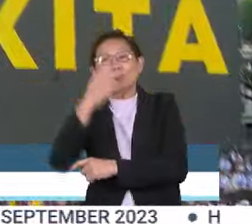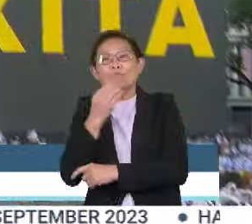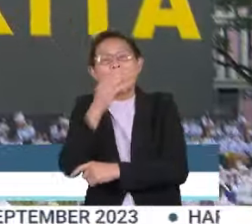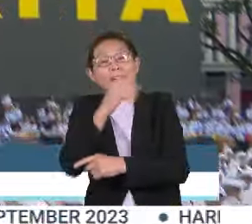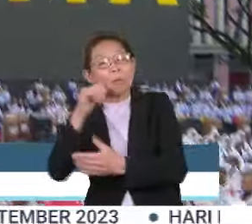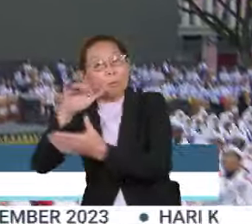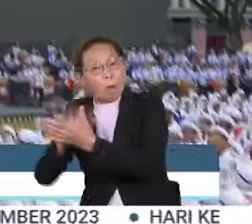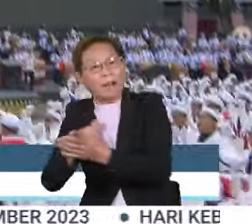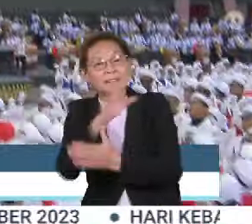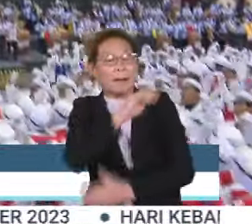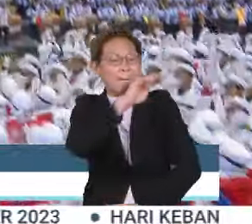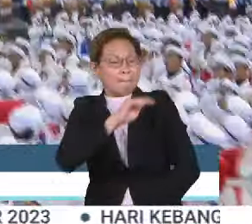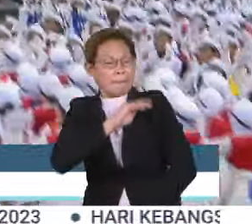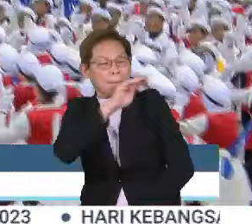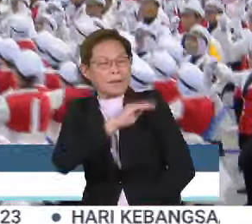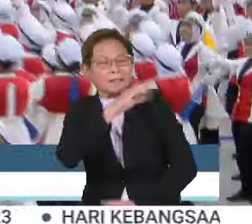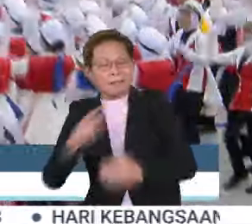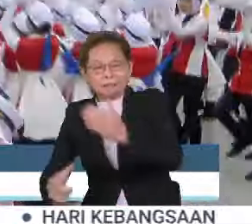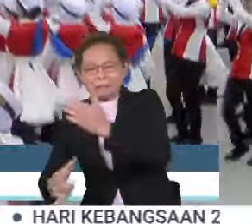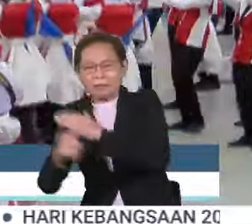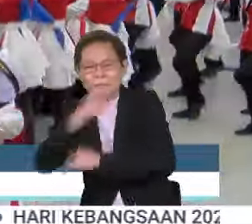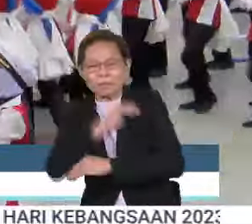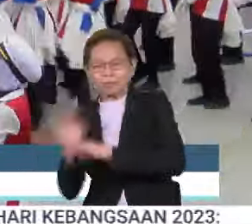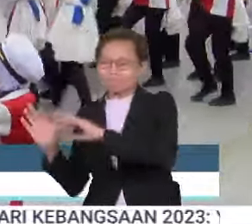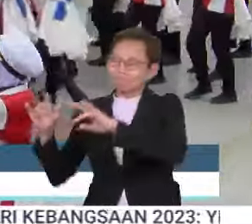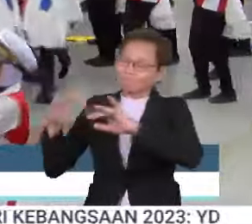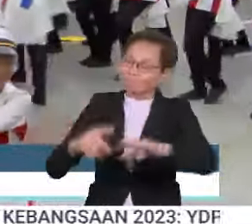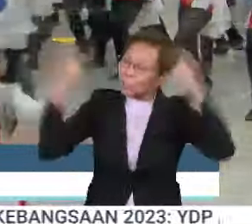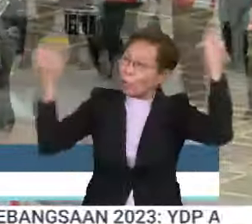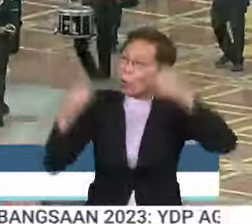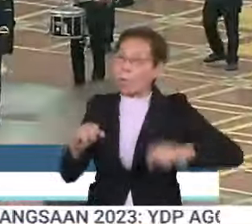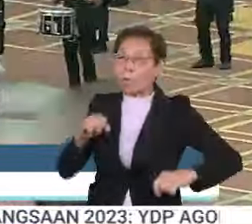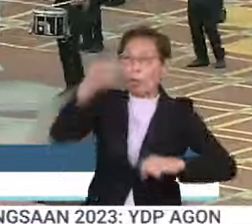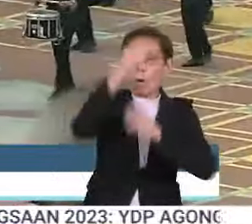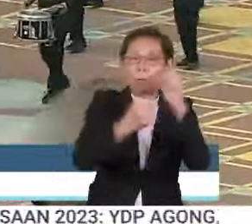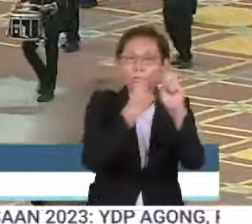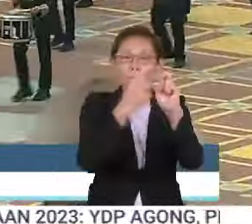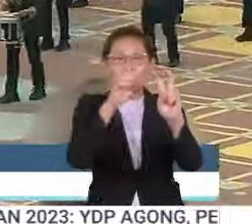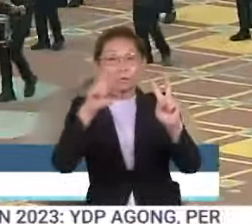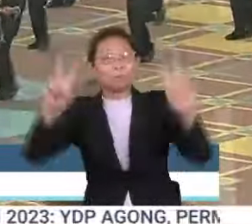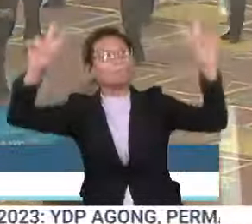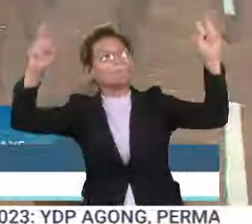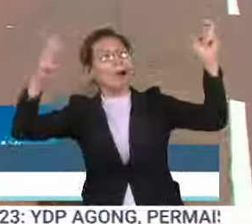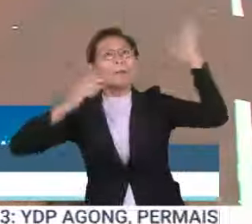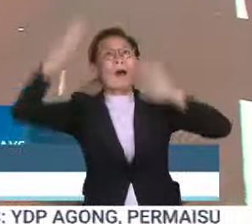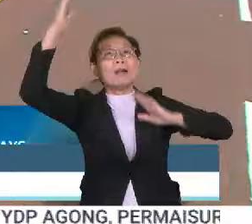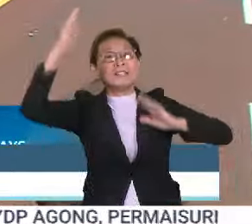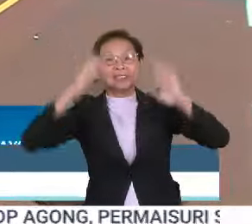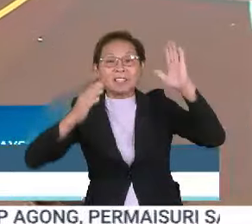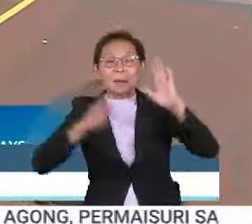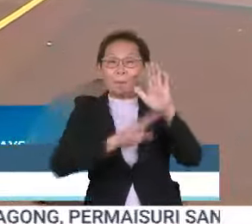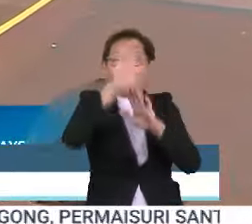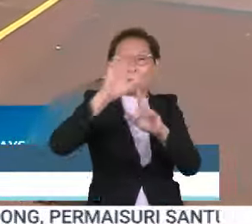selain barisan Menteri Kabinet dan timbalan masing-masing. Sambutan Hari Kebangsaan 2023 bertemakan Malaysia